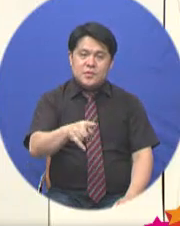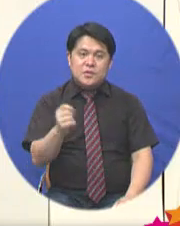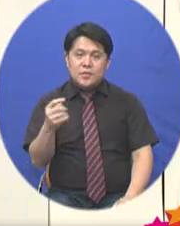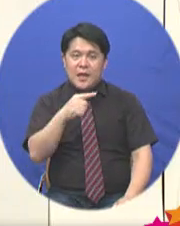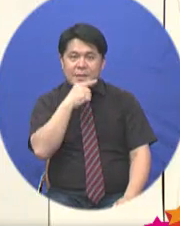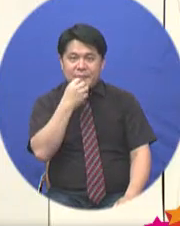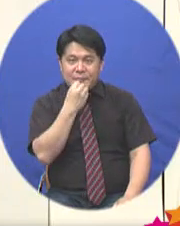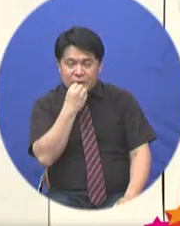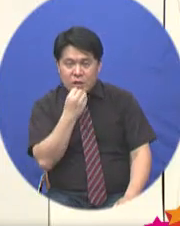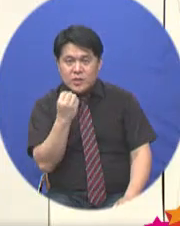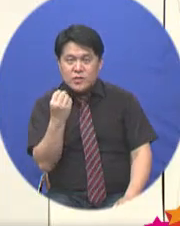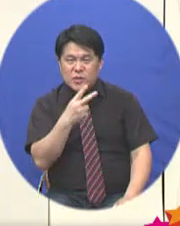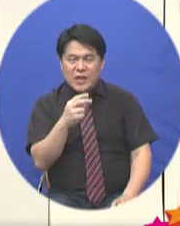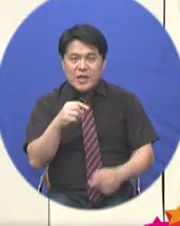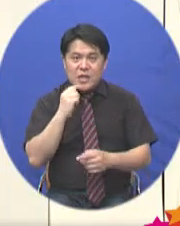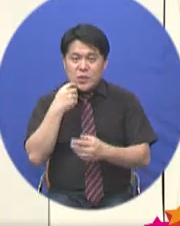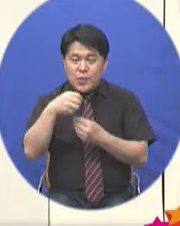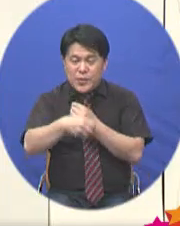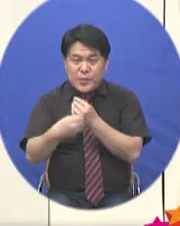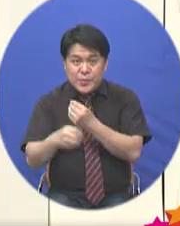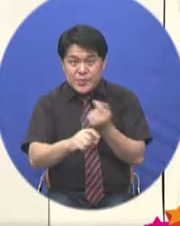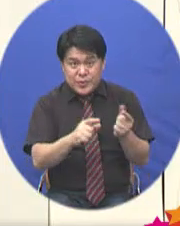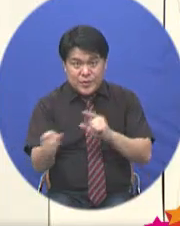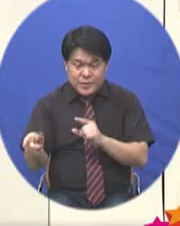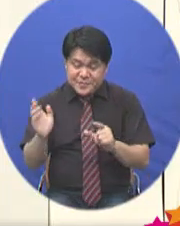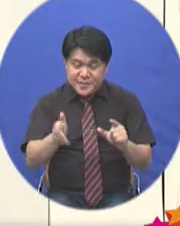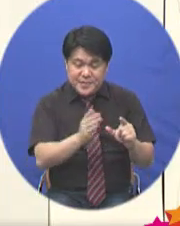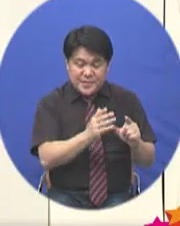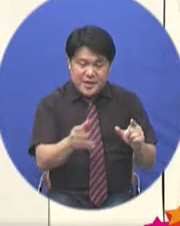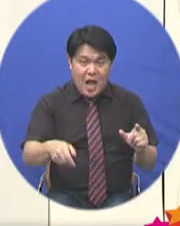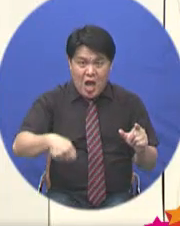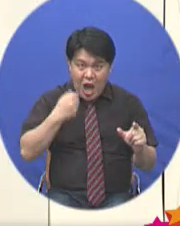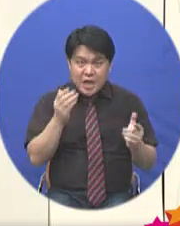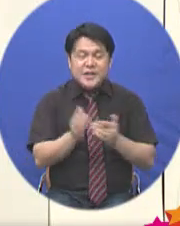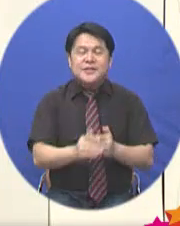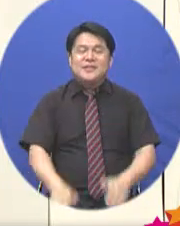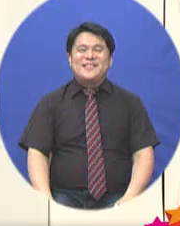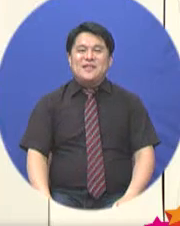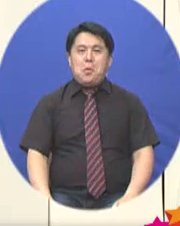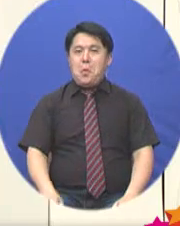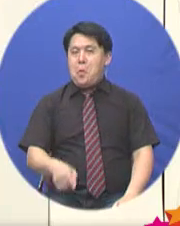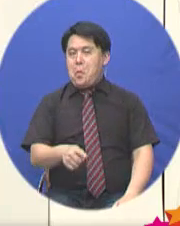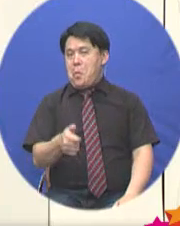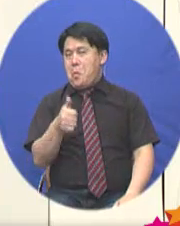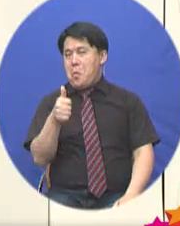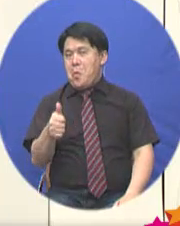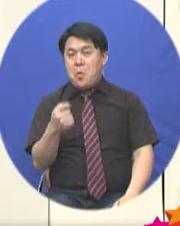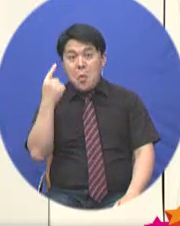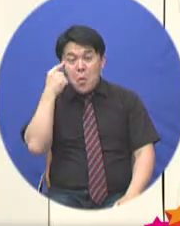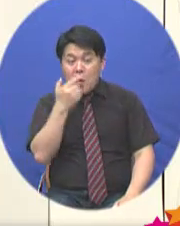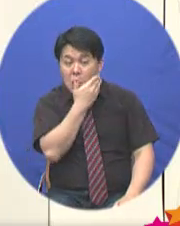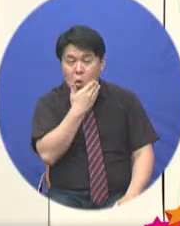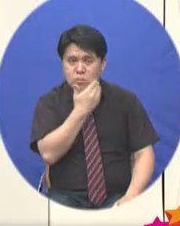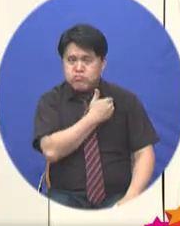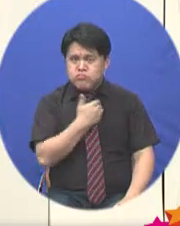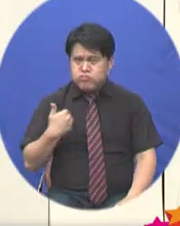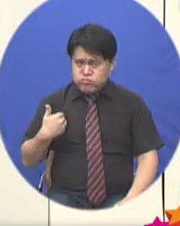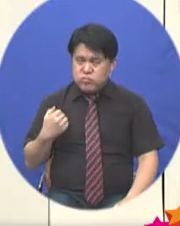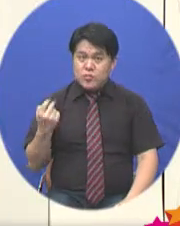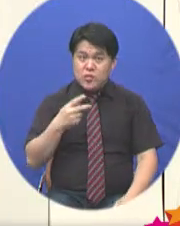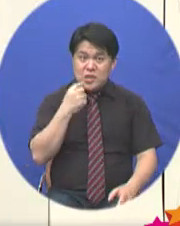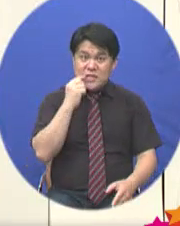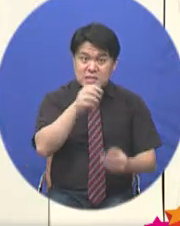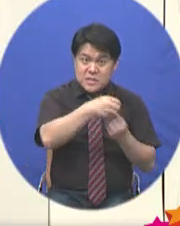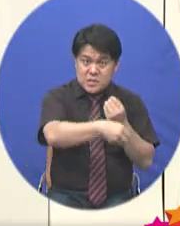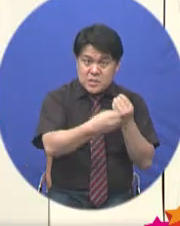네. 바나나 이런 거요. 그래요. 좋은 거 드신다. 비타민도 많고. 네. 그렇죠? 바나나가 참